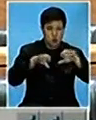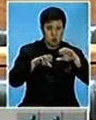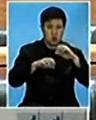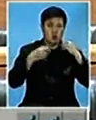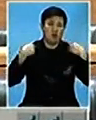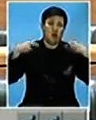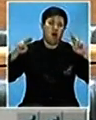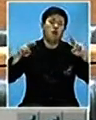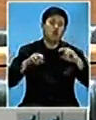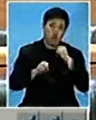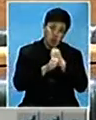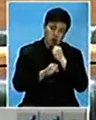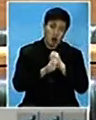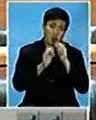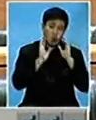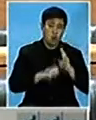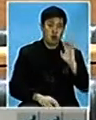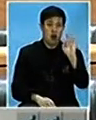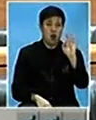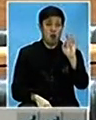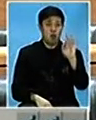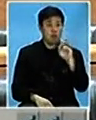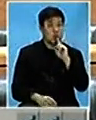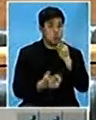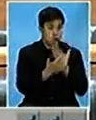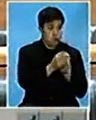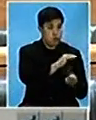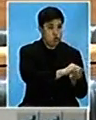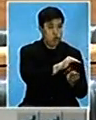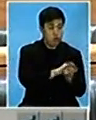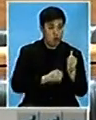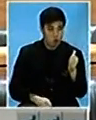แผ่นดินคนทั้ง9ท่านนี้ซื้อได้หรือครับ